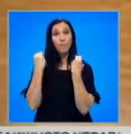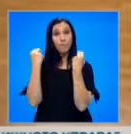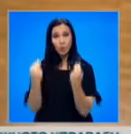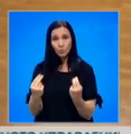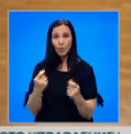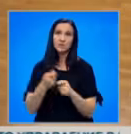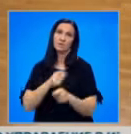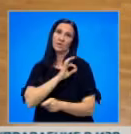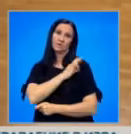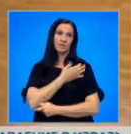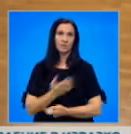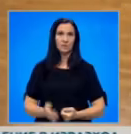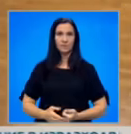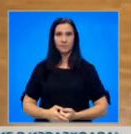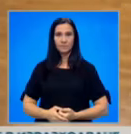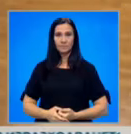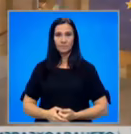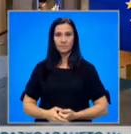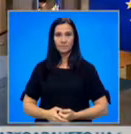да се вакцинирате.